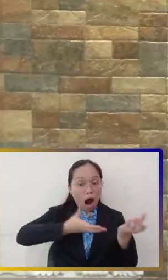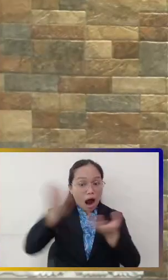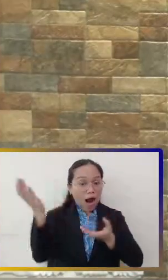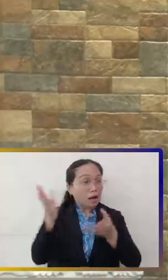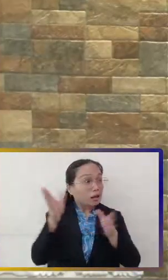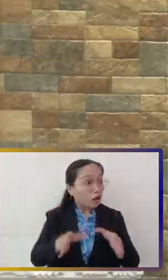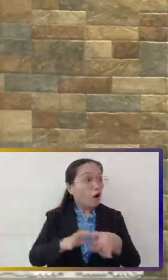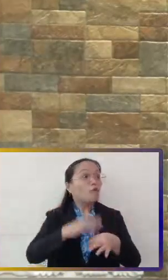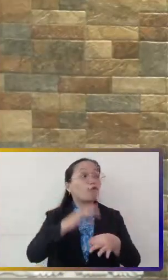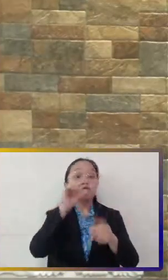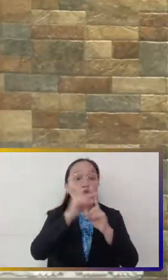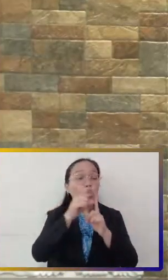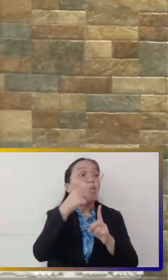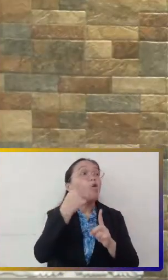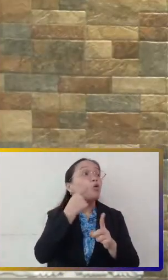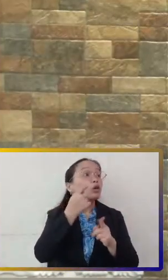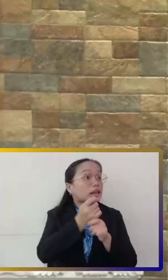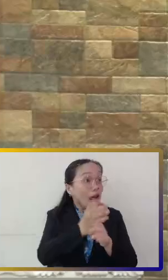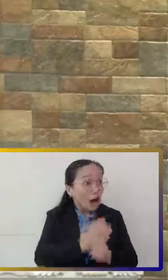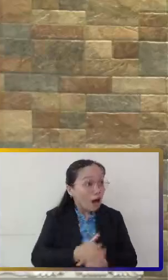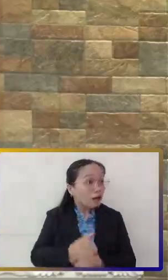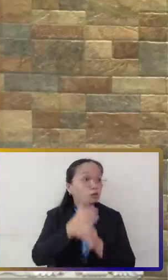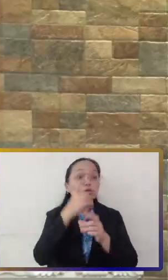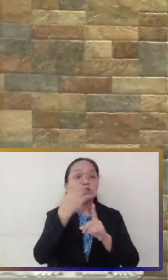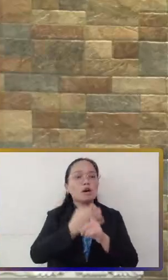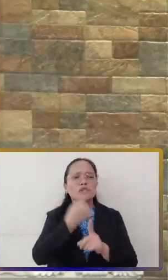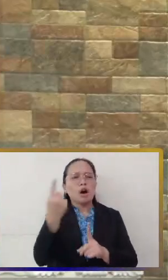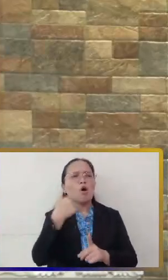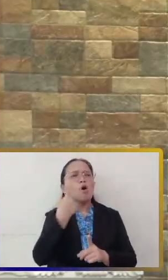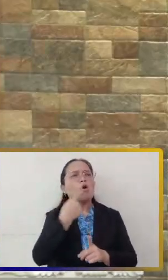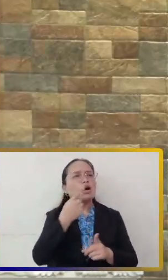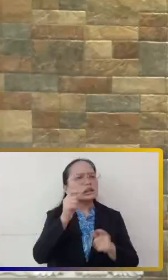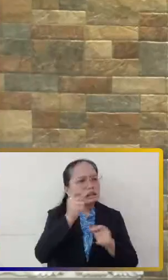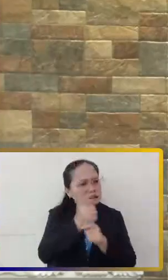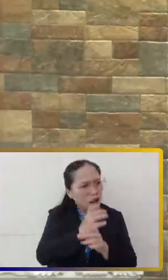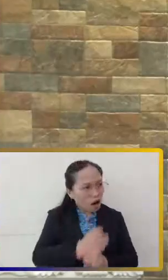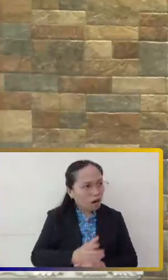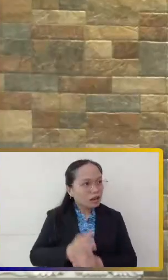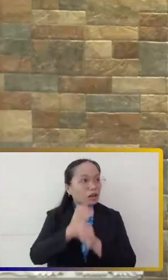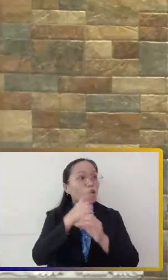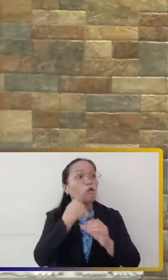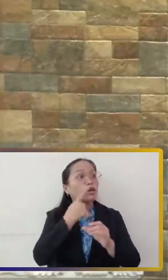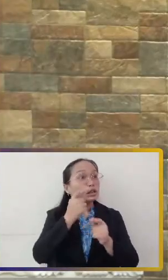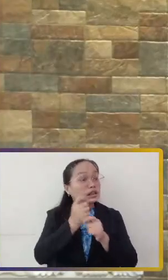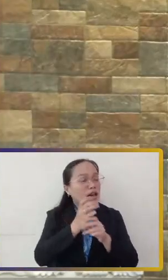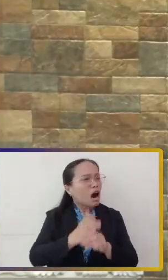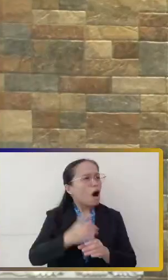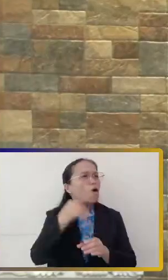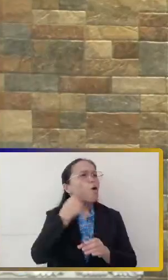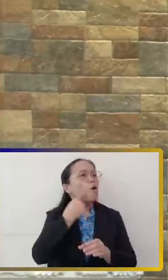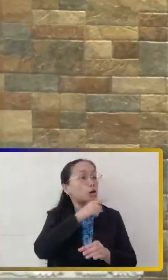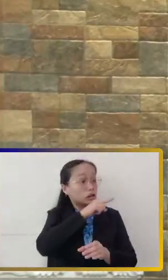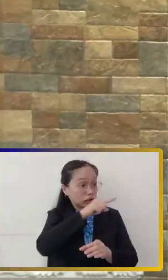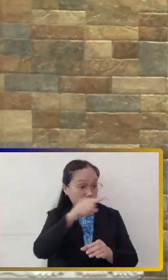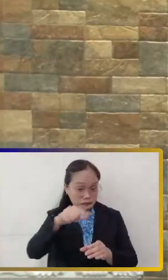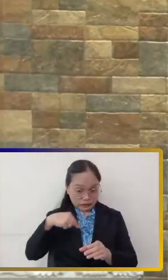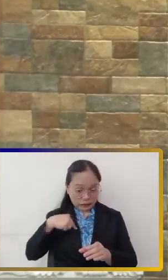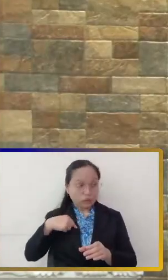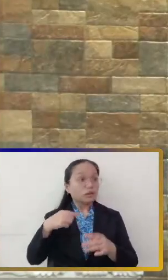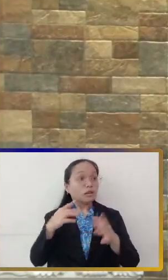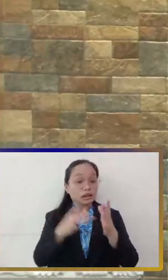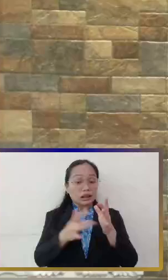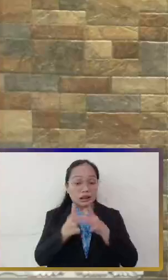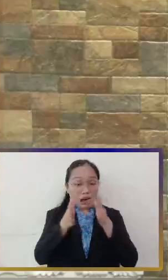Na mag-taker upang tayo po na mag-aalaga, na mag-iingat, upang tayo po bilang isang anak ng Diyos